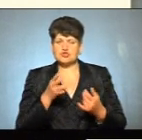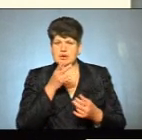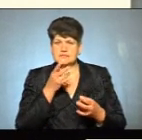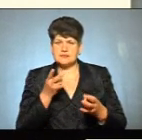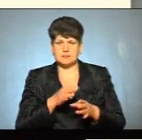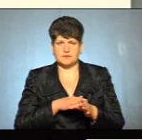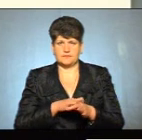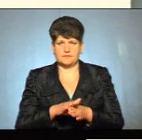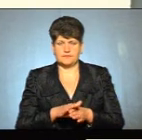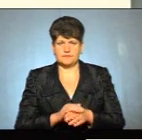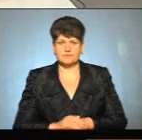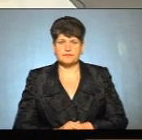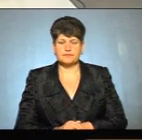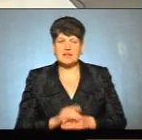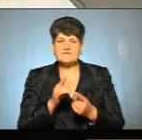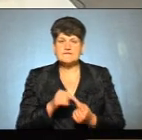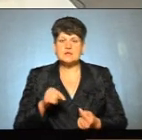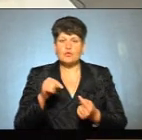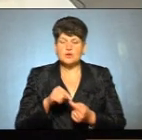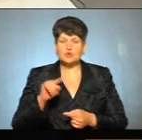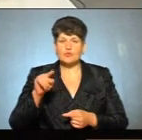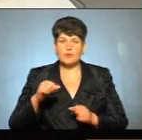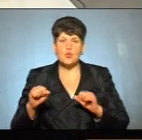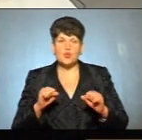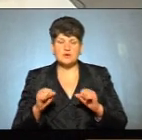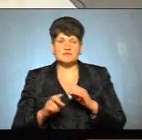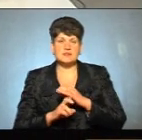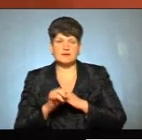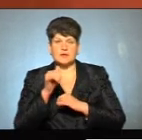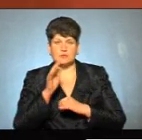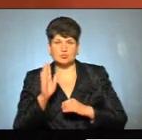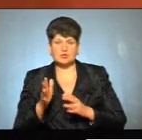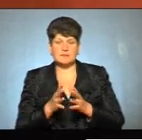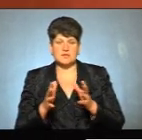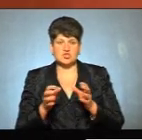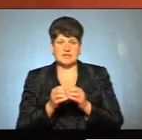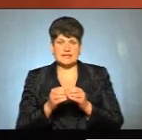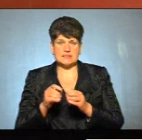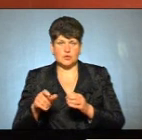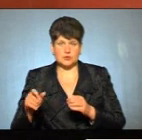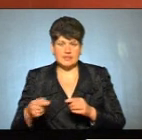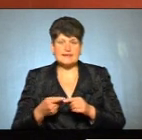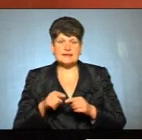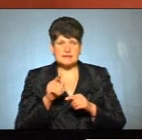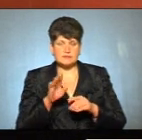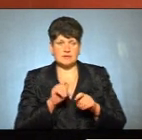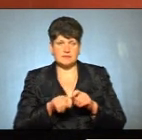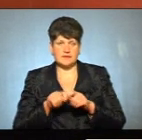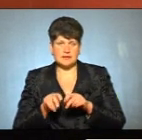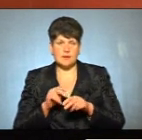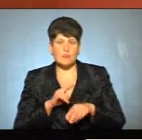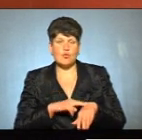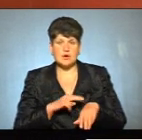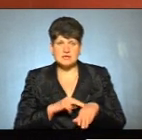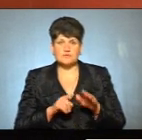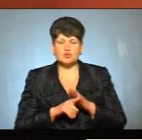дотриматися. Відповідно до вимог уряду, у храмі не повинно збиратися більше 10 людей, і за цим стежить поліція. Від